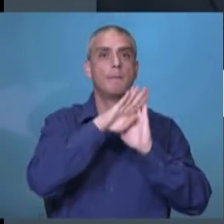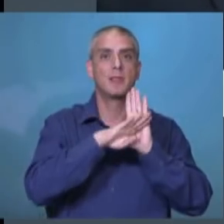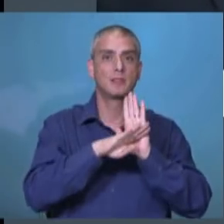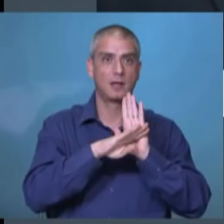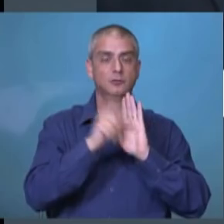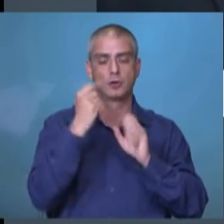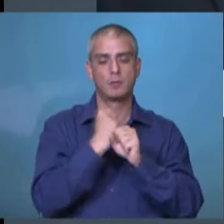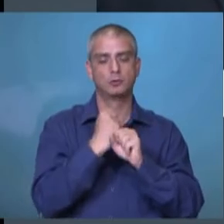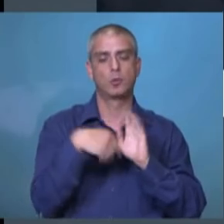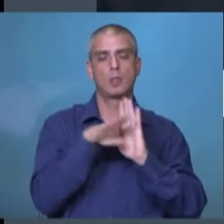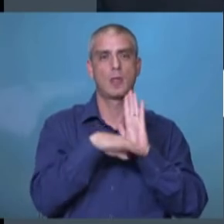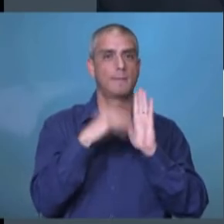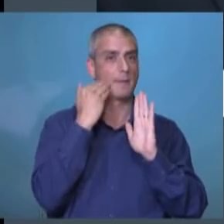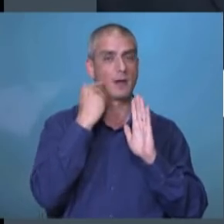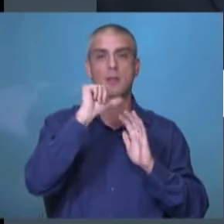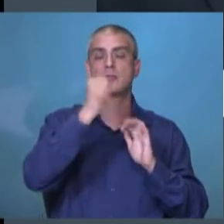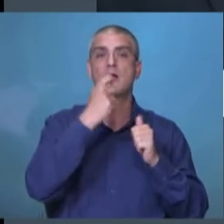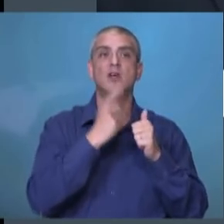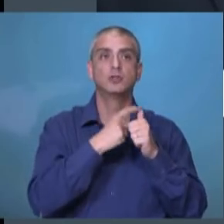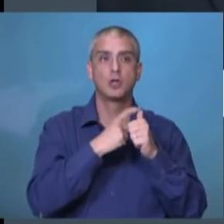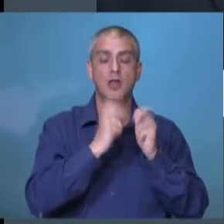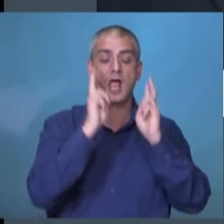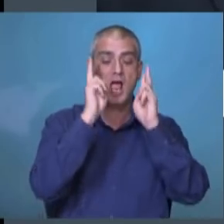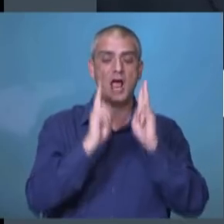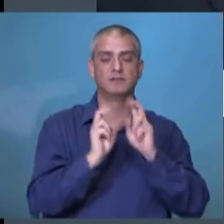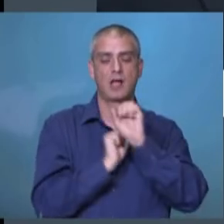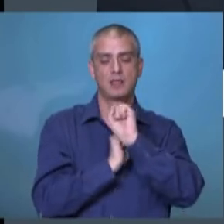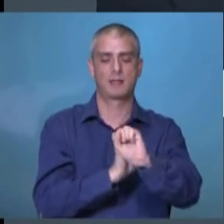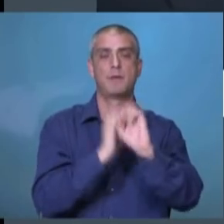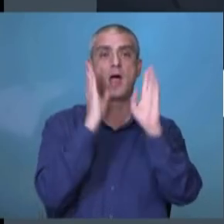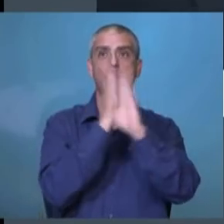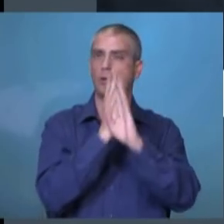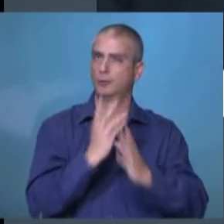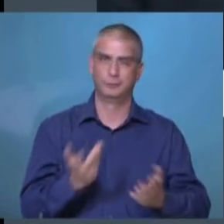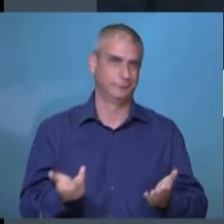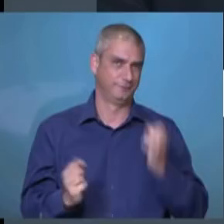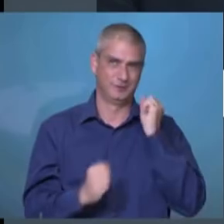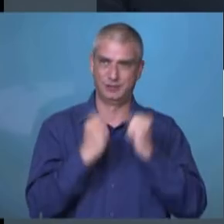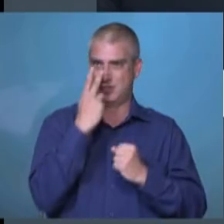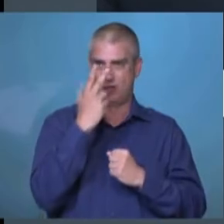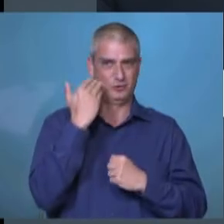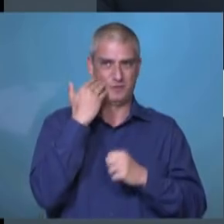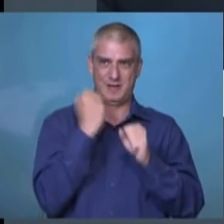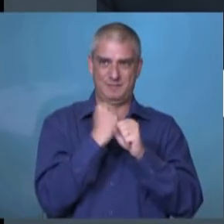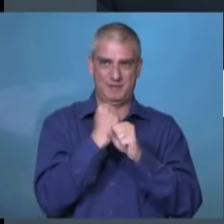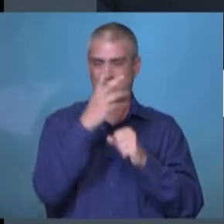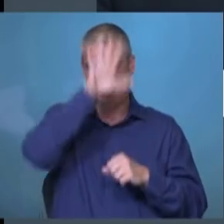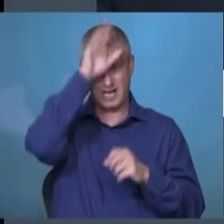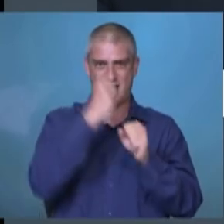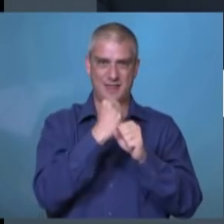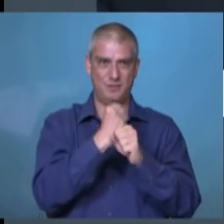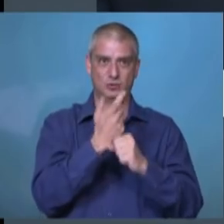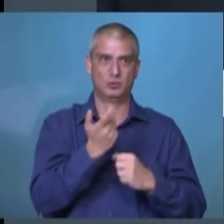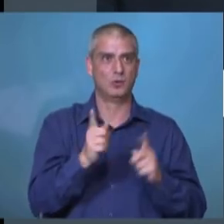ימלאו אחר התנאים האמריקנים, ובראש וראשונה, הפסקת התמיכה בטרור. קשה מאוד לראות את האיראנים עושים זאת. יותר איזושהי אמירה שנועדה להגיד,